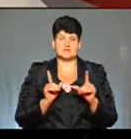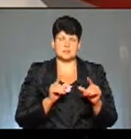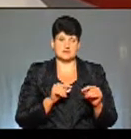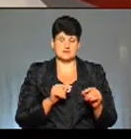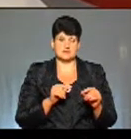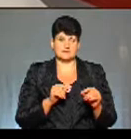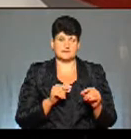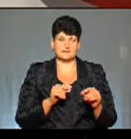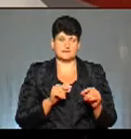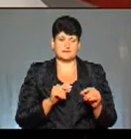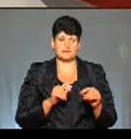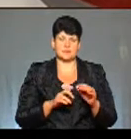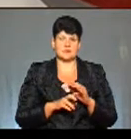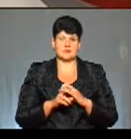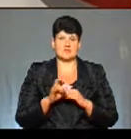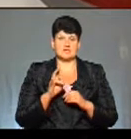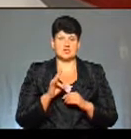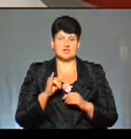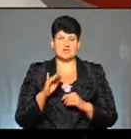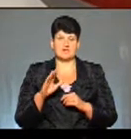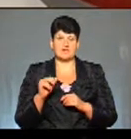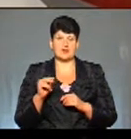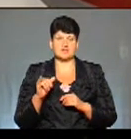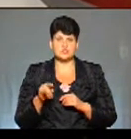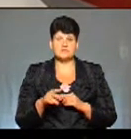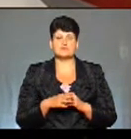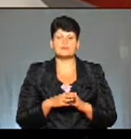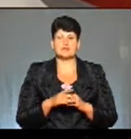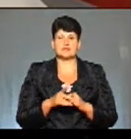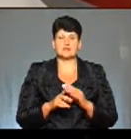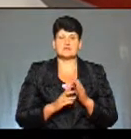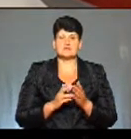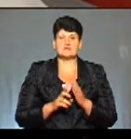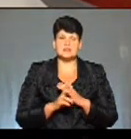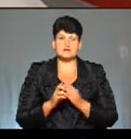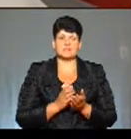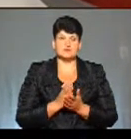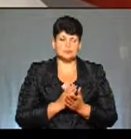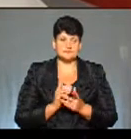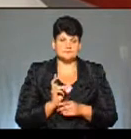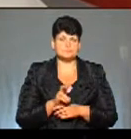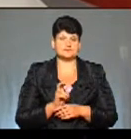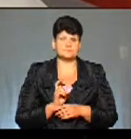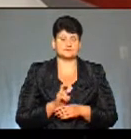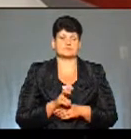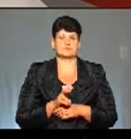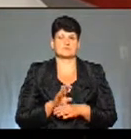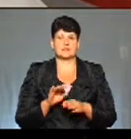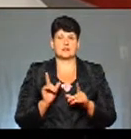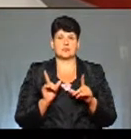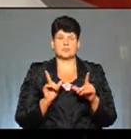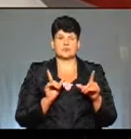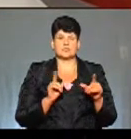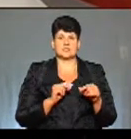в Нижній Івачів, який опікується ними, вони в церкві на службі там бувають, вони після того виїжджають